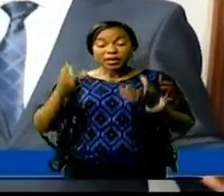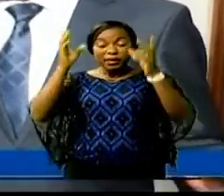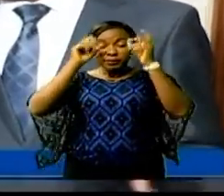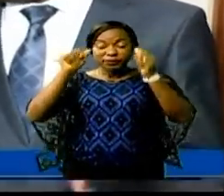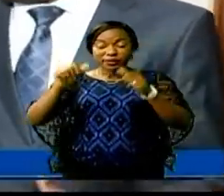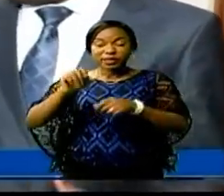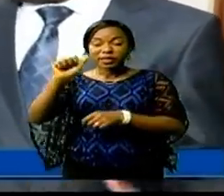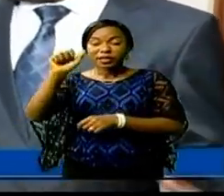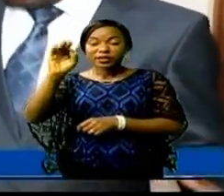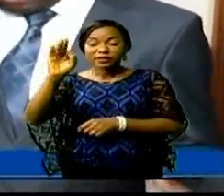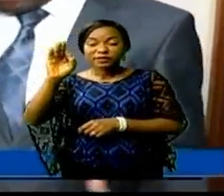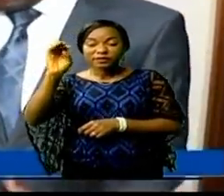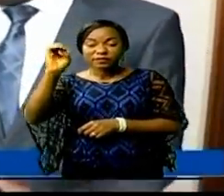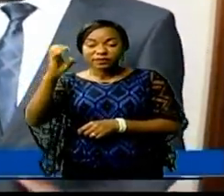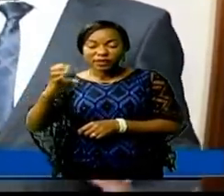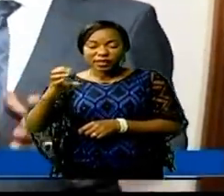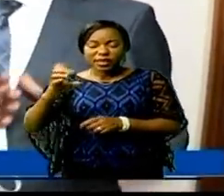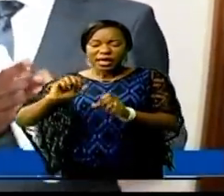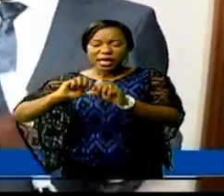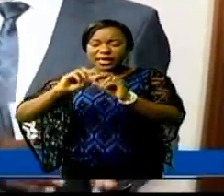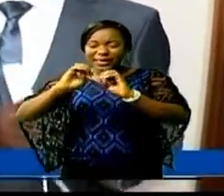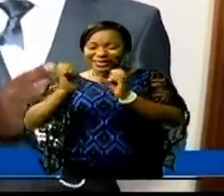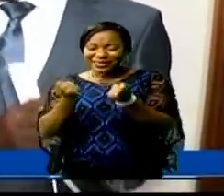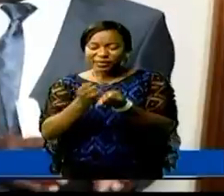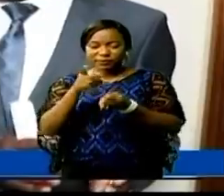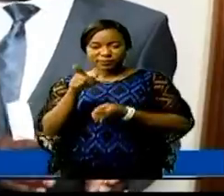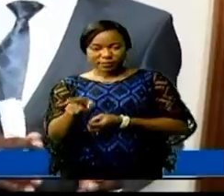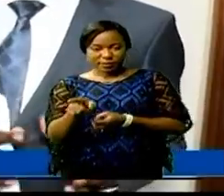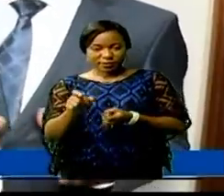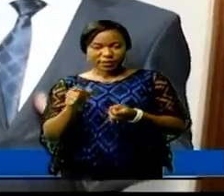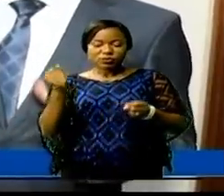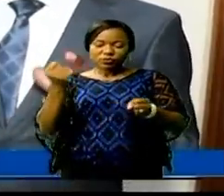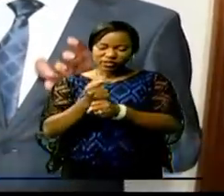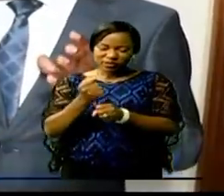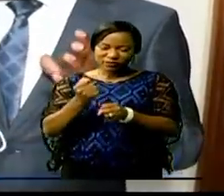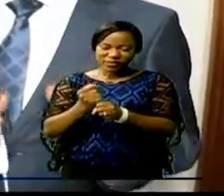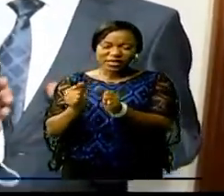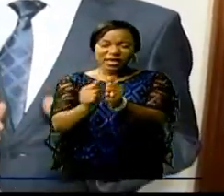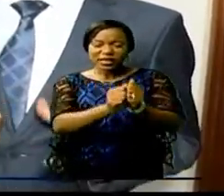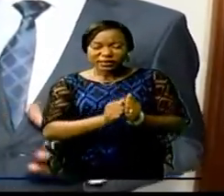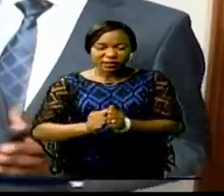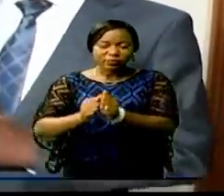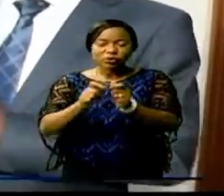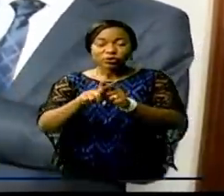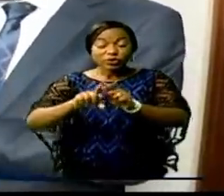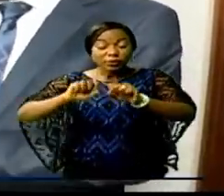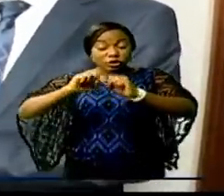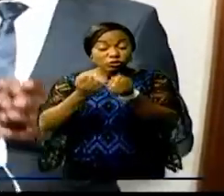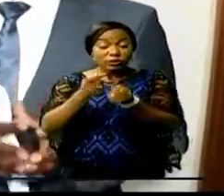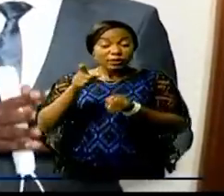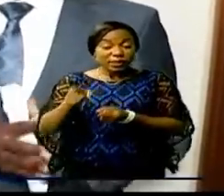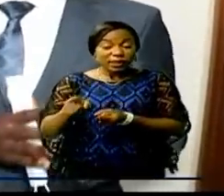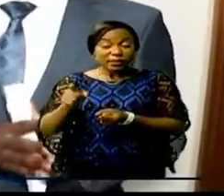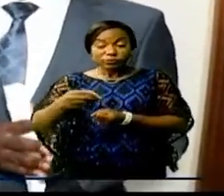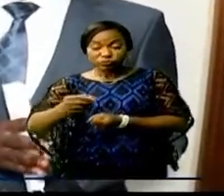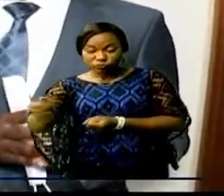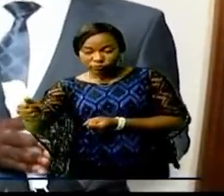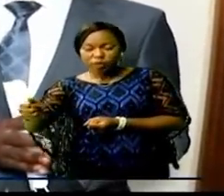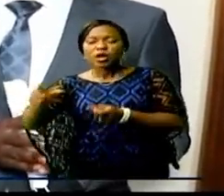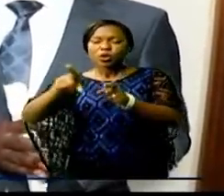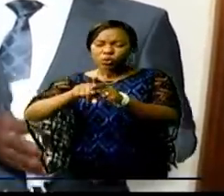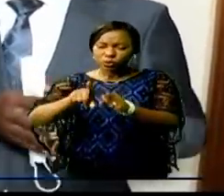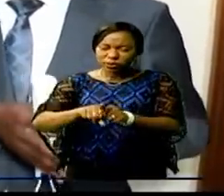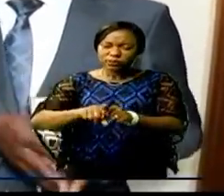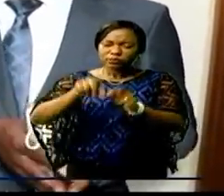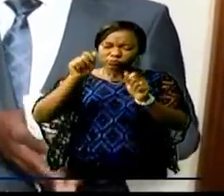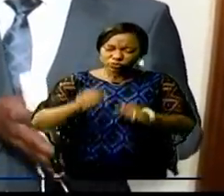les équipes travaillent ensemble, les entreprises congolaises vont se rassurer que les acheteurs vont trouver